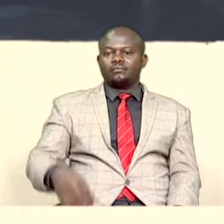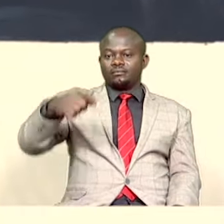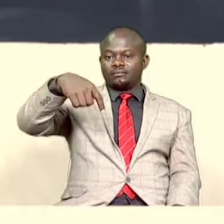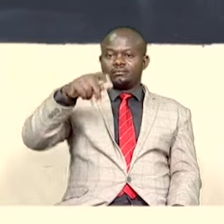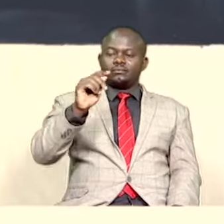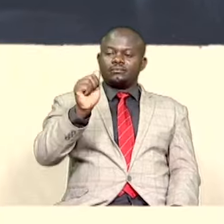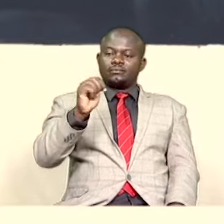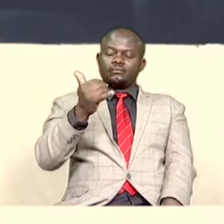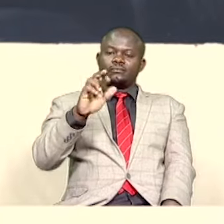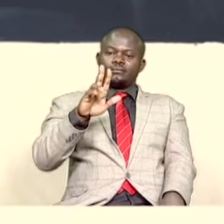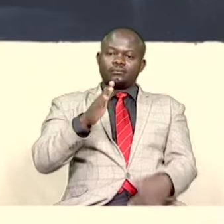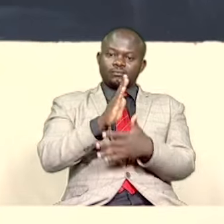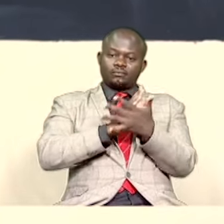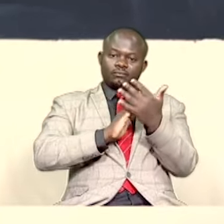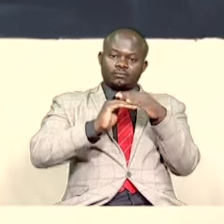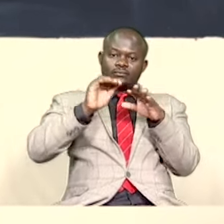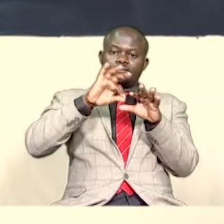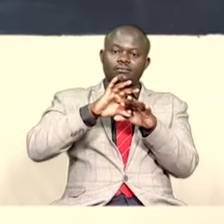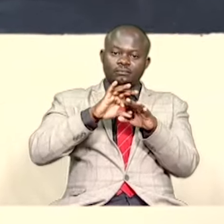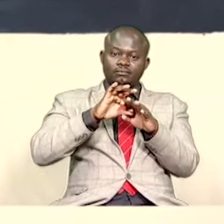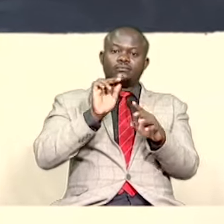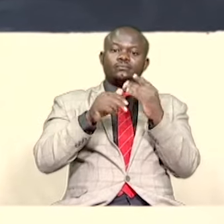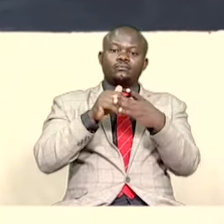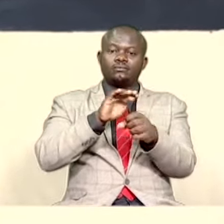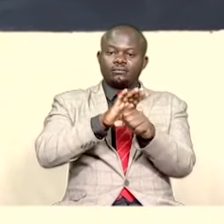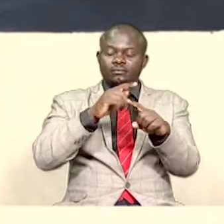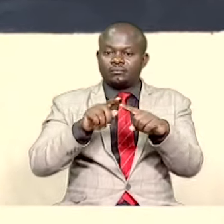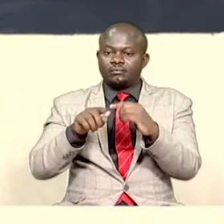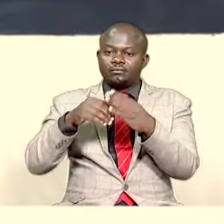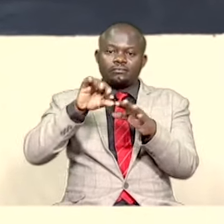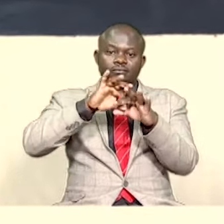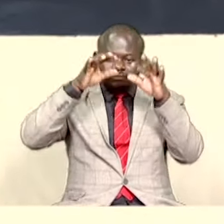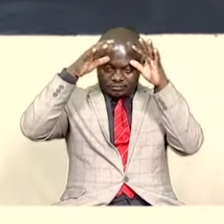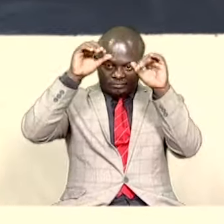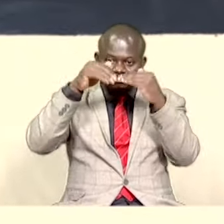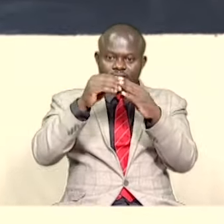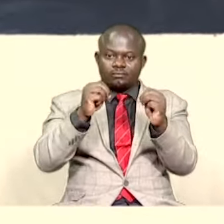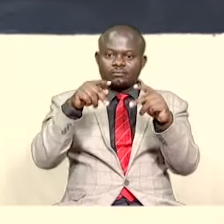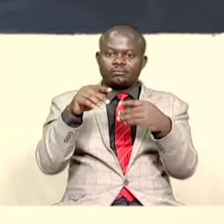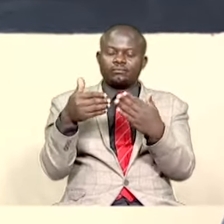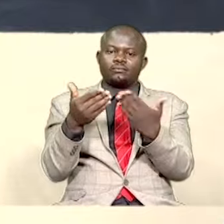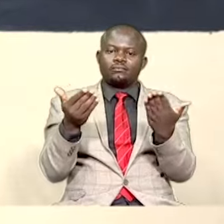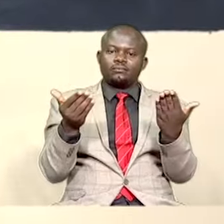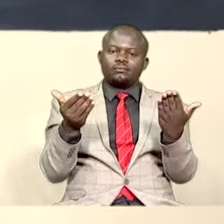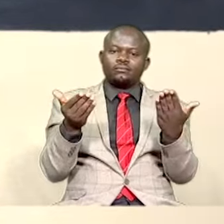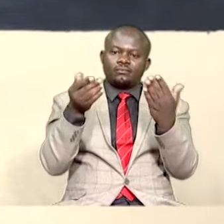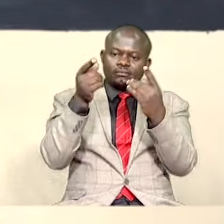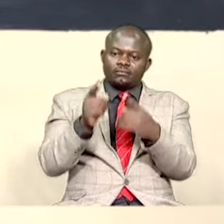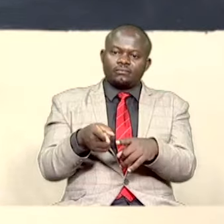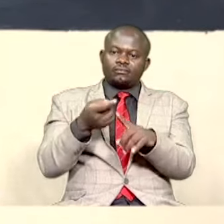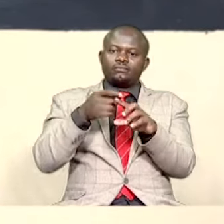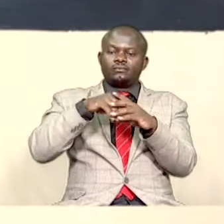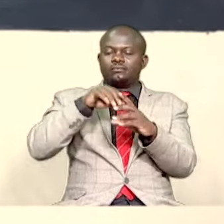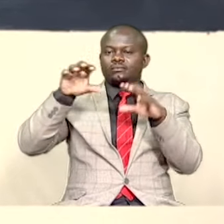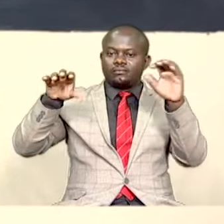nimwe muri site zatoriweho n'abaturage batandukanye batoraga umukuru w'igihugu ndetse n'abadepite. Tuhageze tuvuye no mu